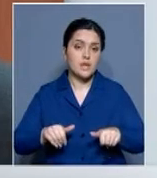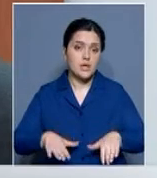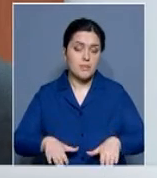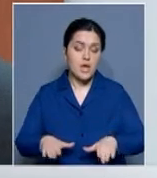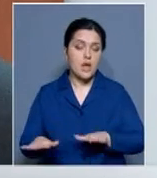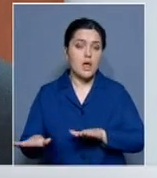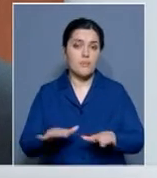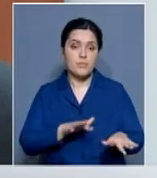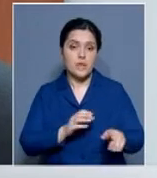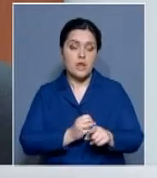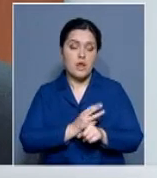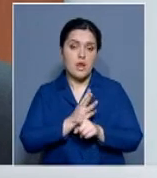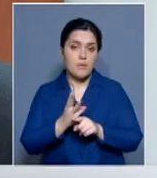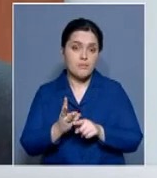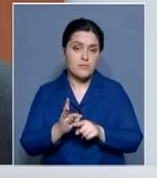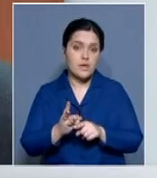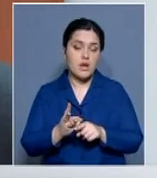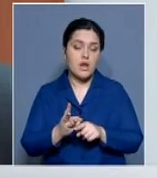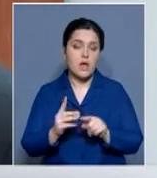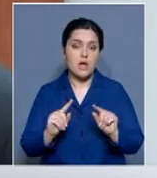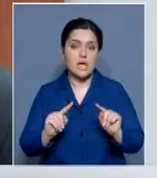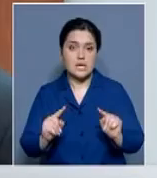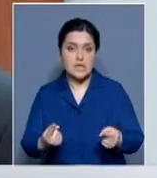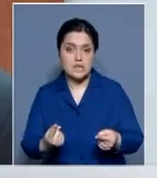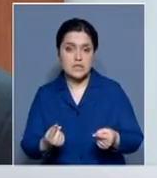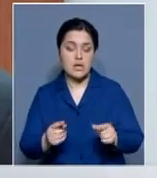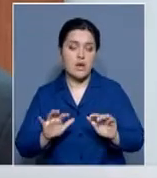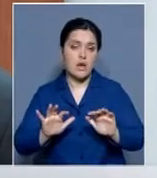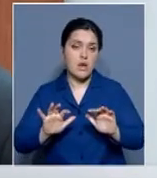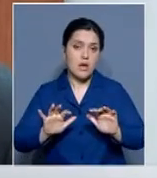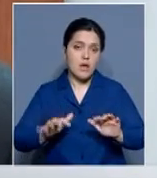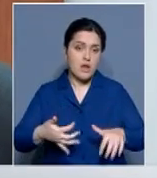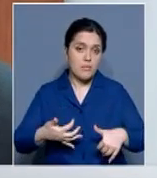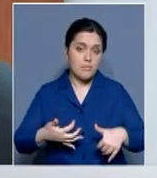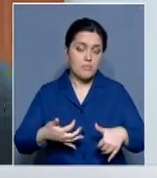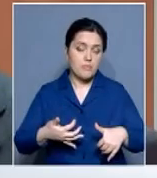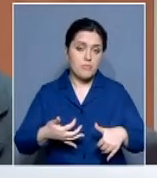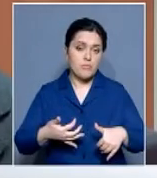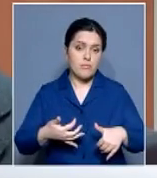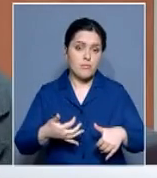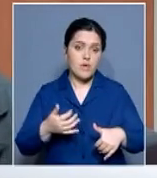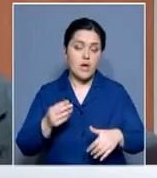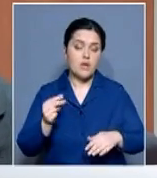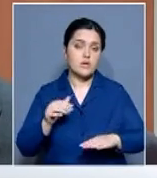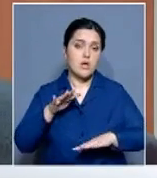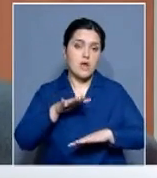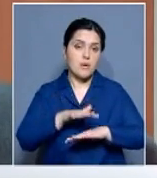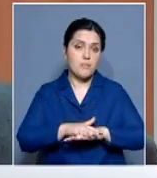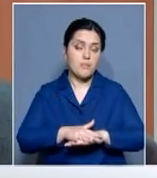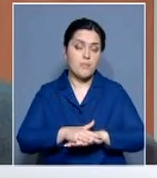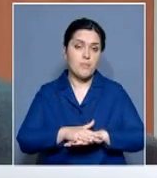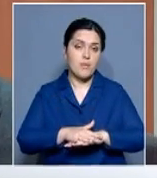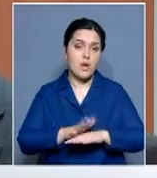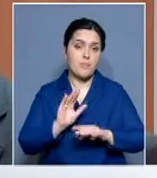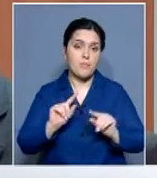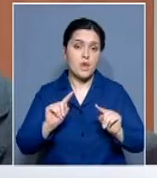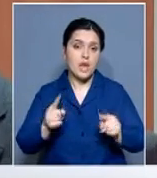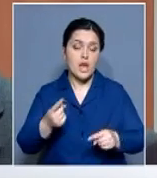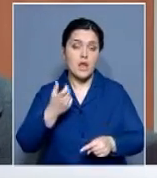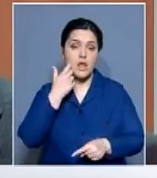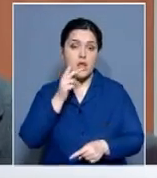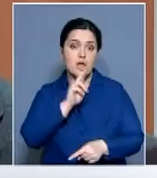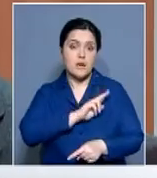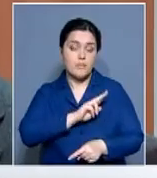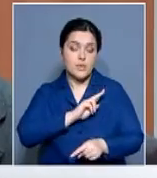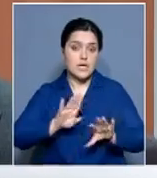меры обеспечения, арест, реализация, арест имущества, счетов. Зачастую, когда работодатель узнает, какие